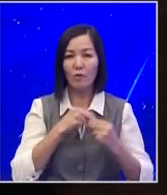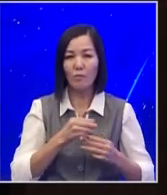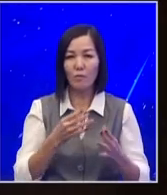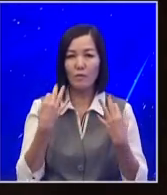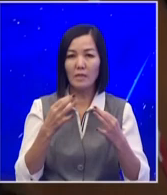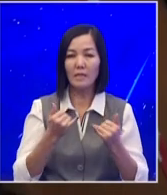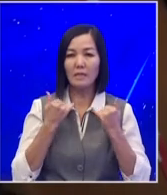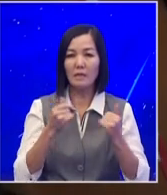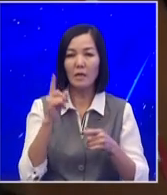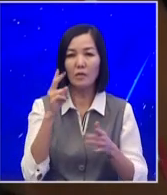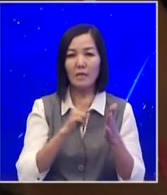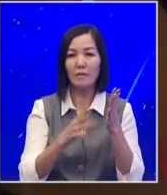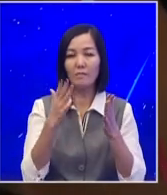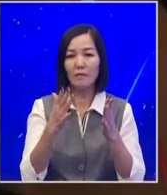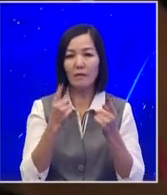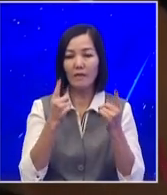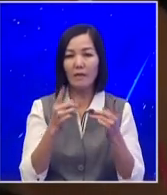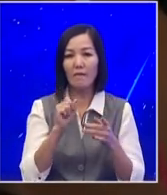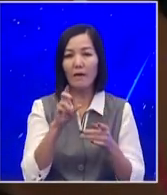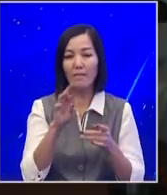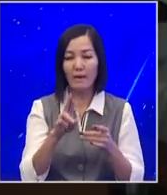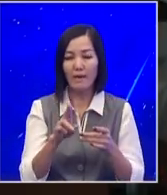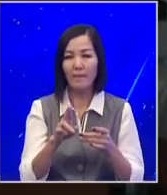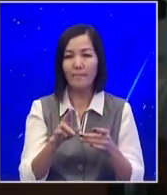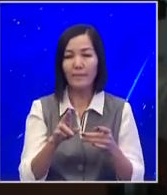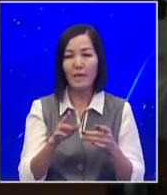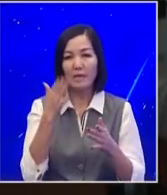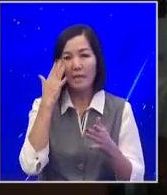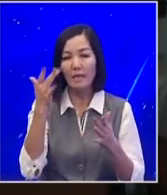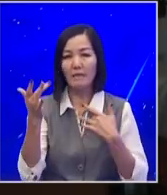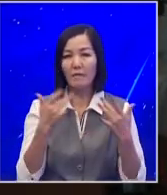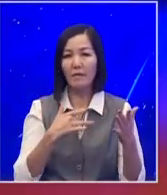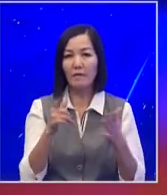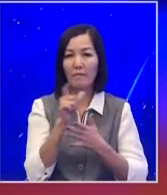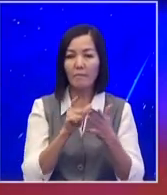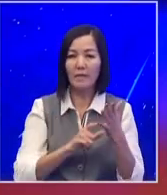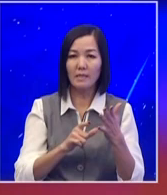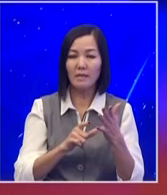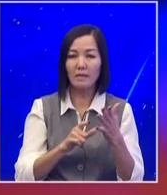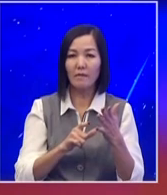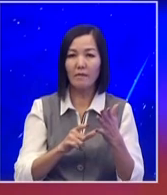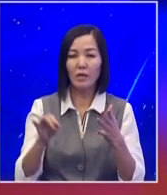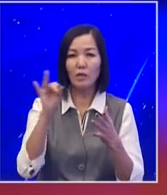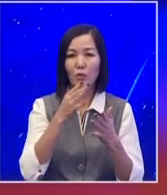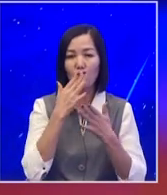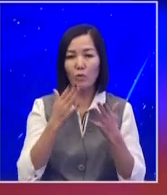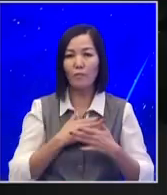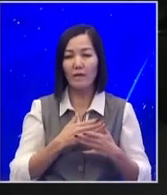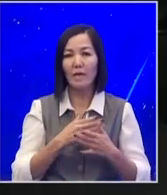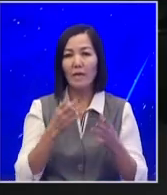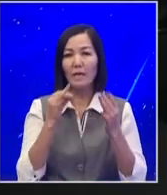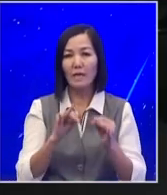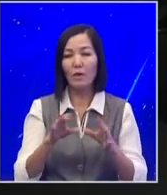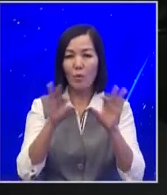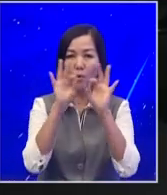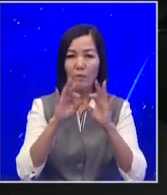и 175-летию великого Абая. По мнению талантливого актера, в пьесе в полной мере отражена не только история любви юного Абая, но и